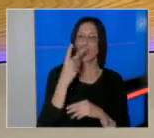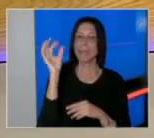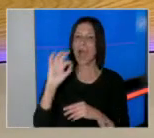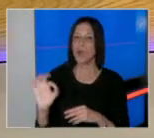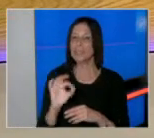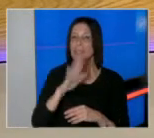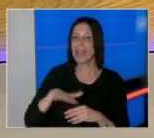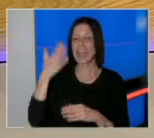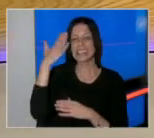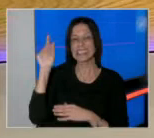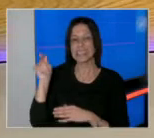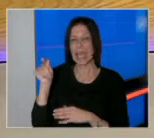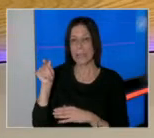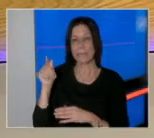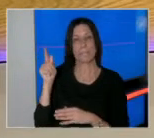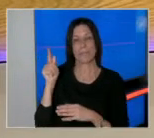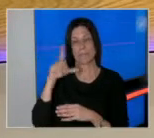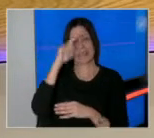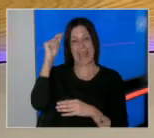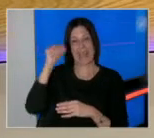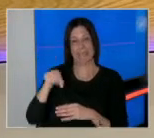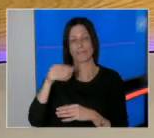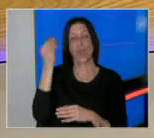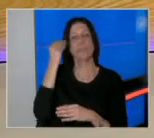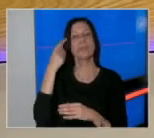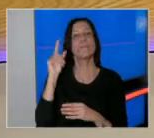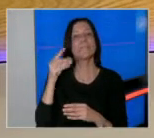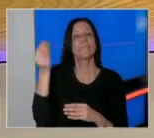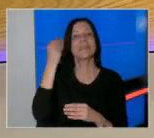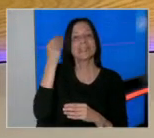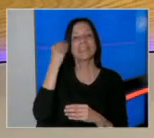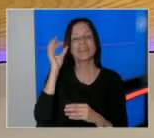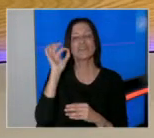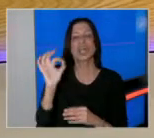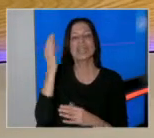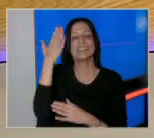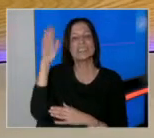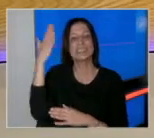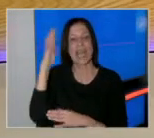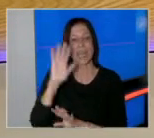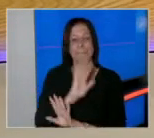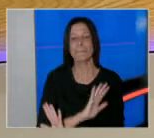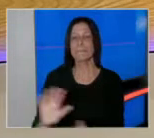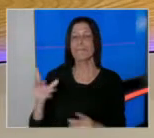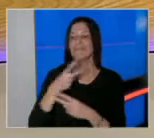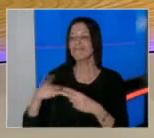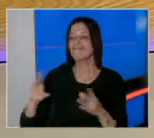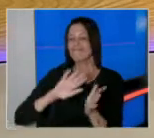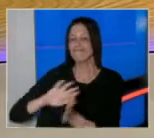92% מילדי הזרים בתל אביב לומדים בבתי ספר לזרים